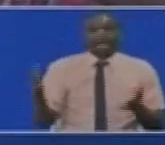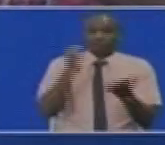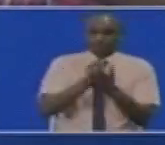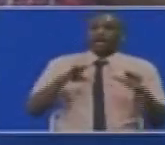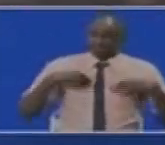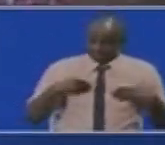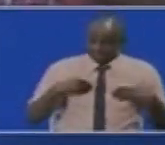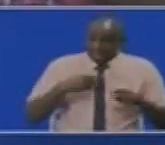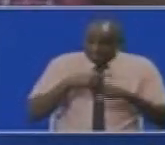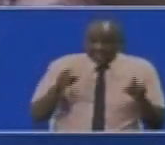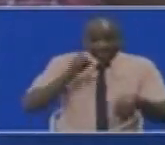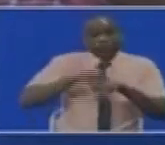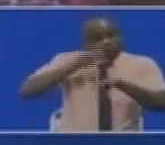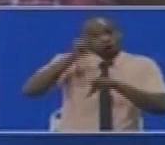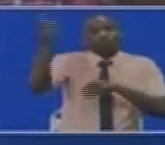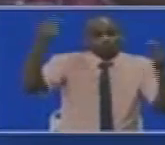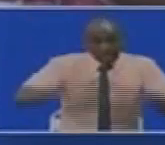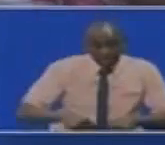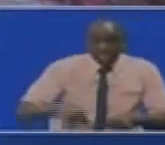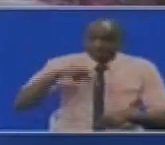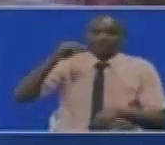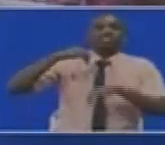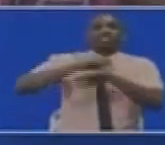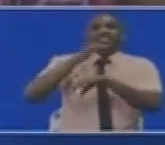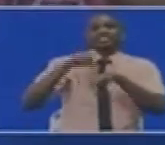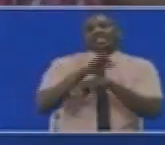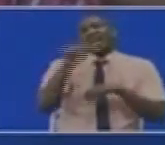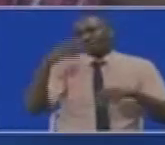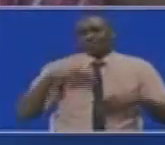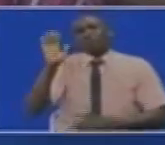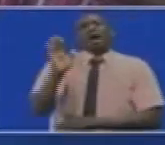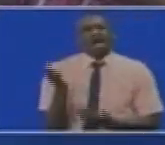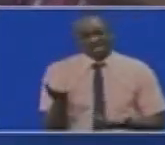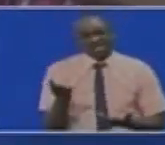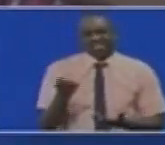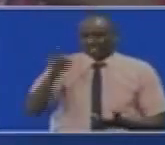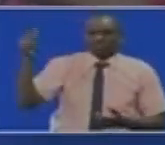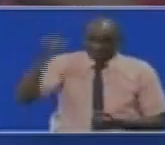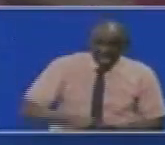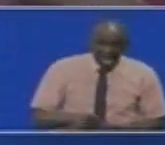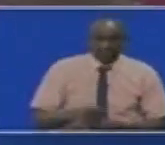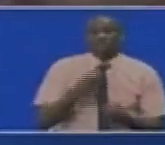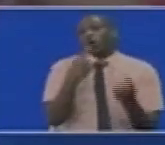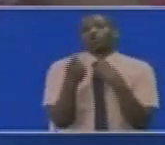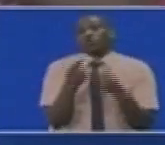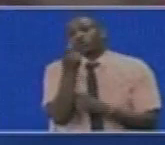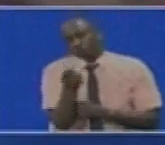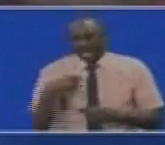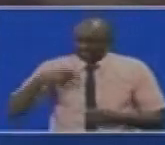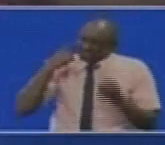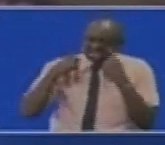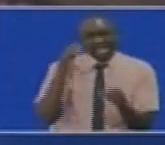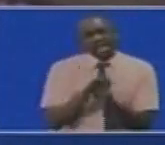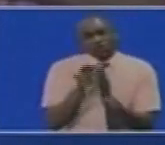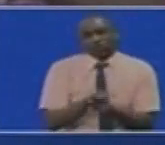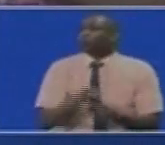atukatai. Tukiita ye mwenyewe akuje anatumania sisi hao watu wake anakuja anatufunga tu na sisi tunalia. Hapa